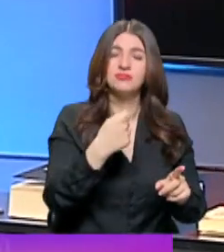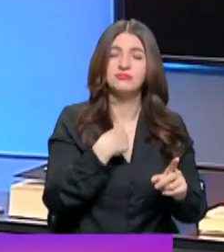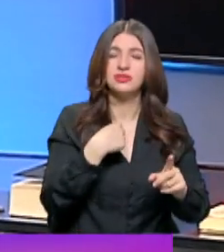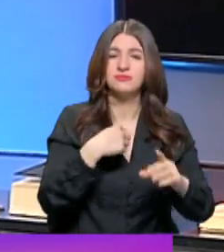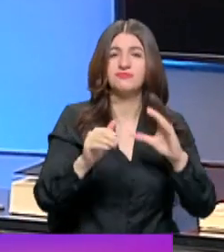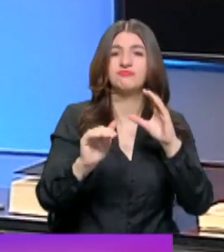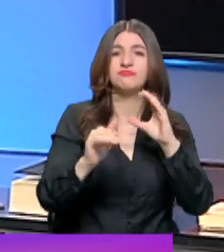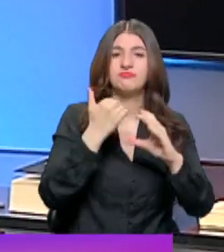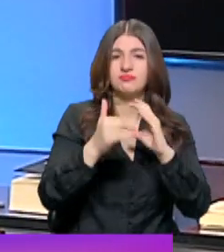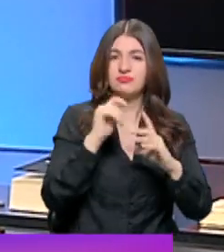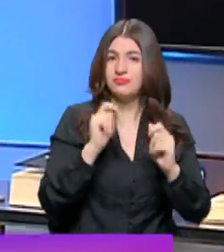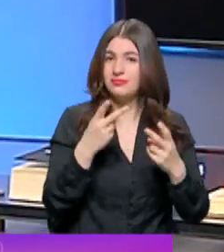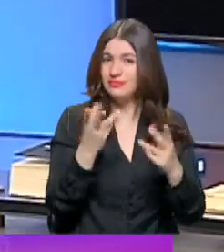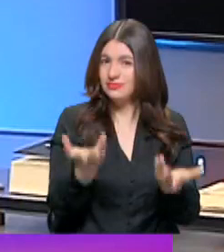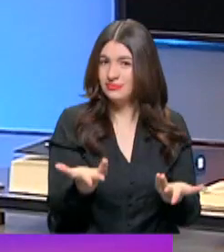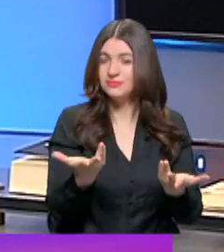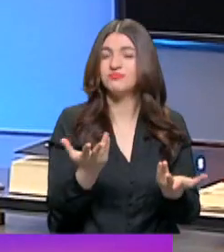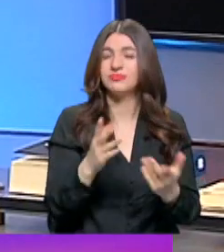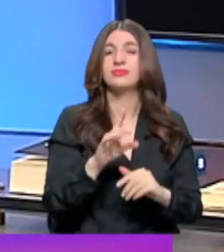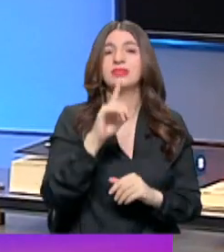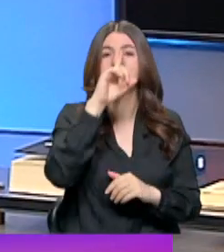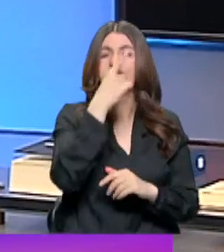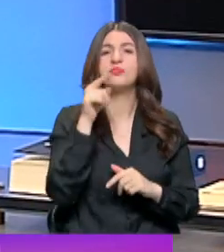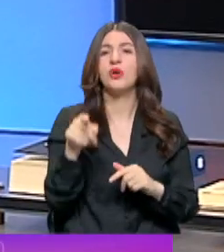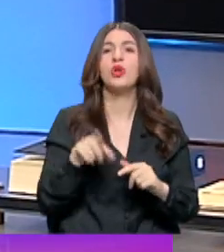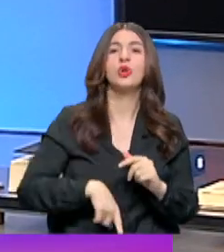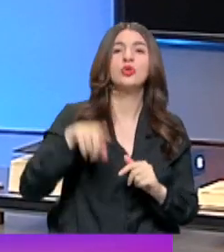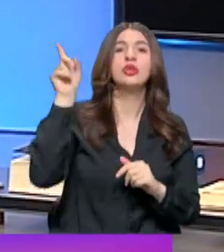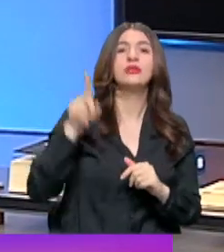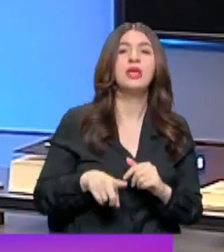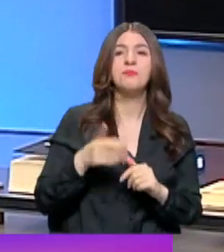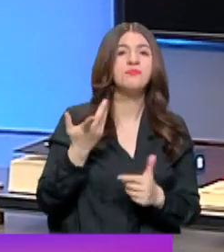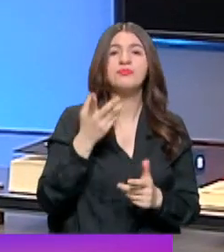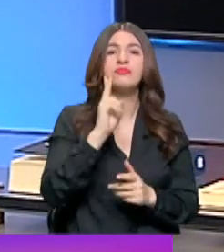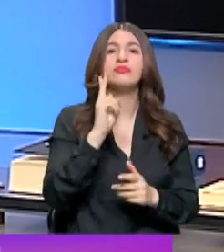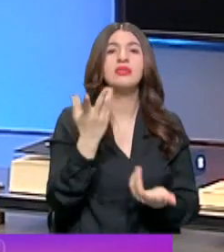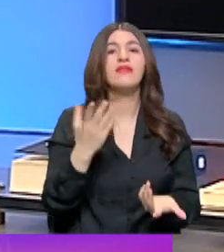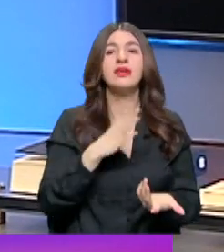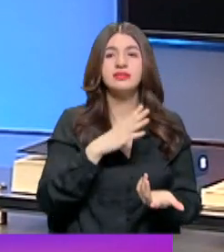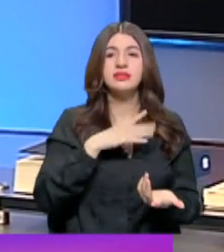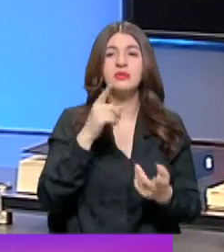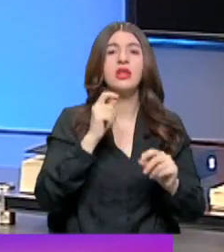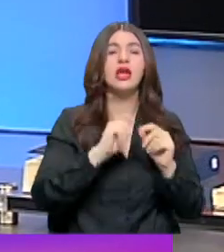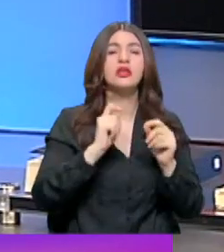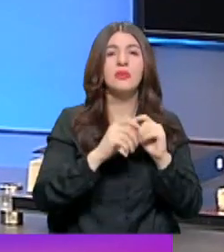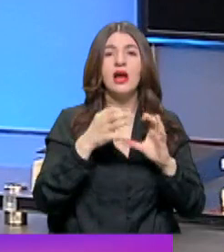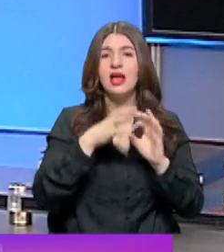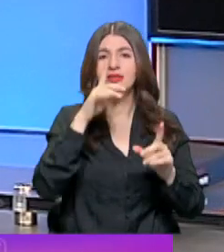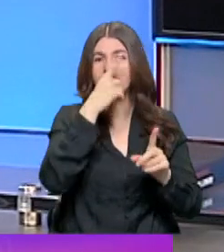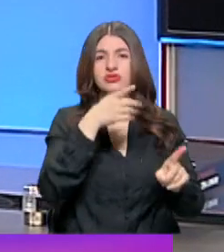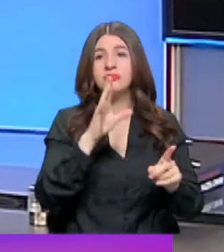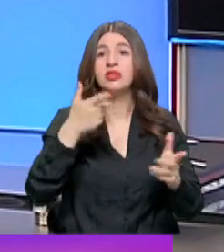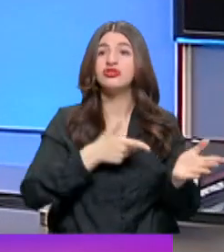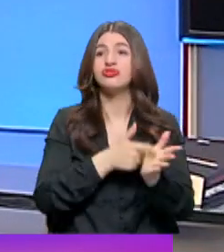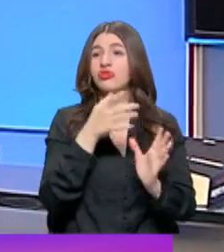bizlere mesajlarınızı gönderebilirsiniz Sadece böyle gündeminiz sana gündemimizde ne varsa böyle ekonomi ile ilgilidir